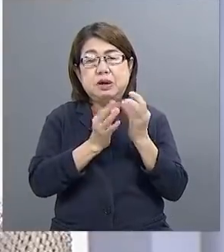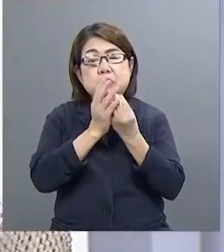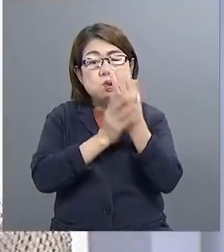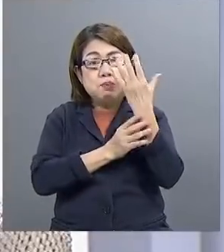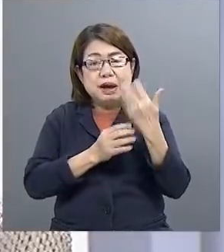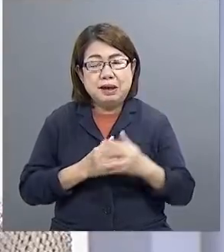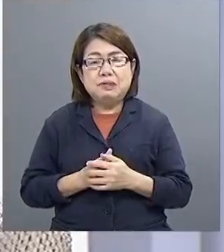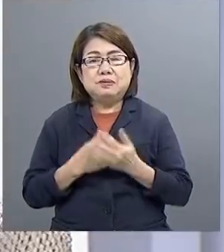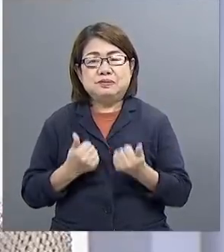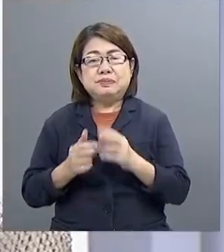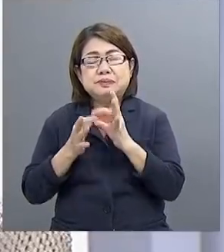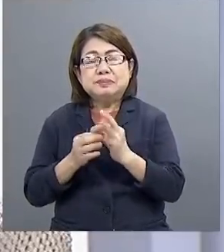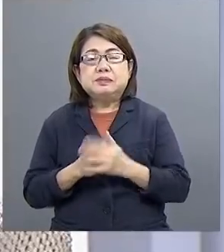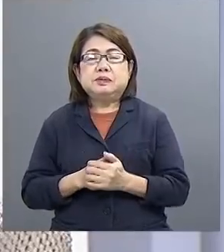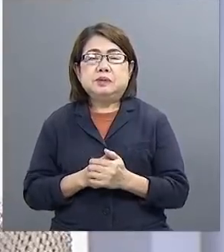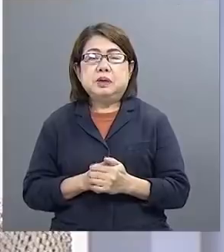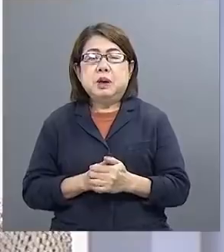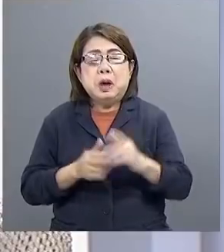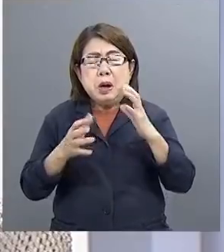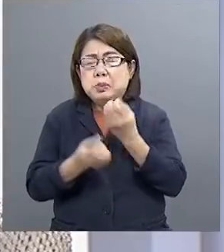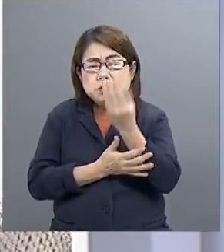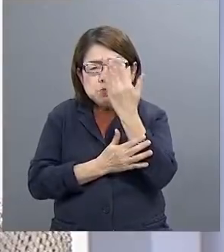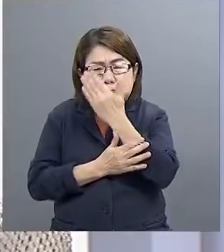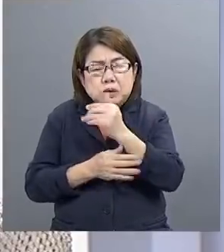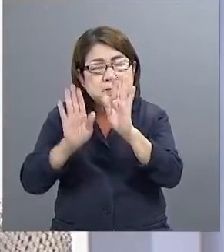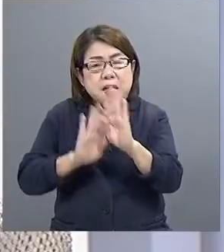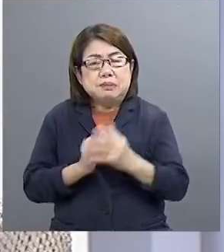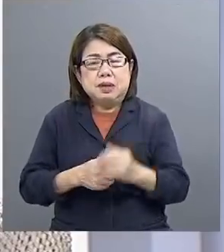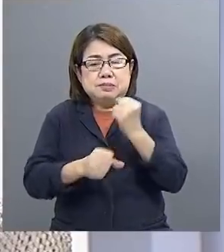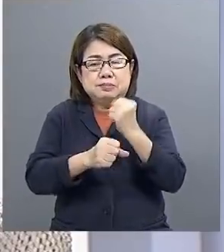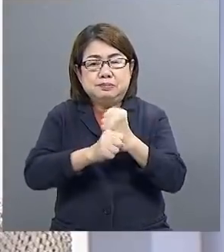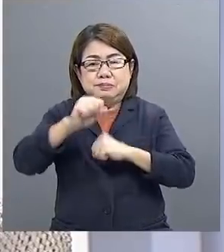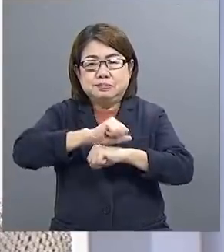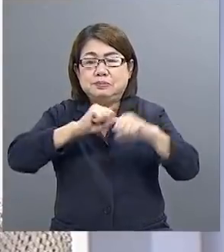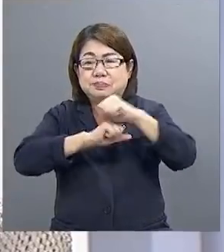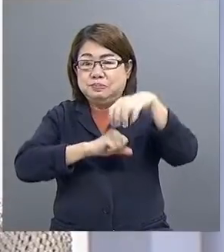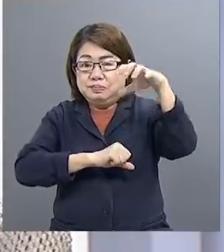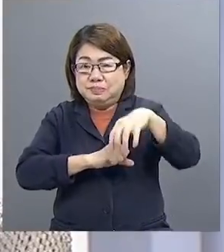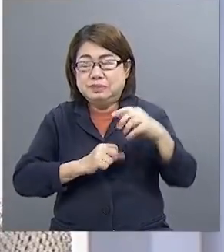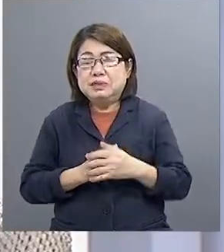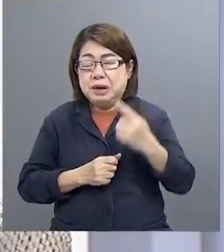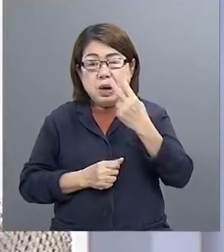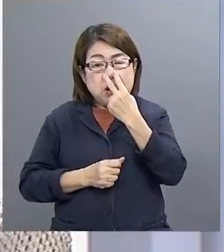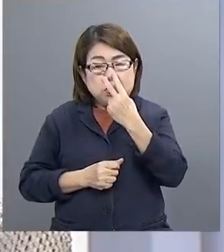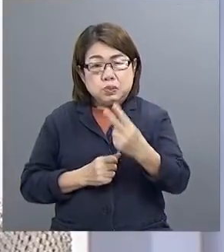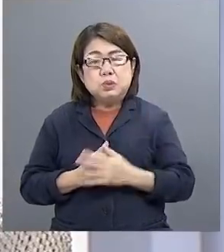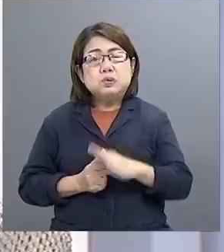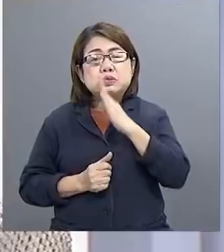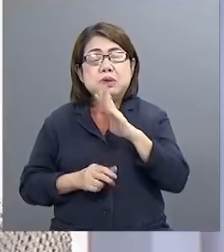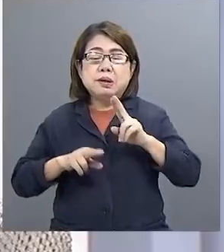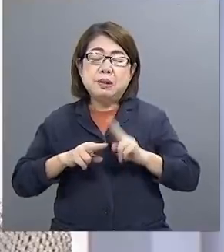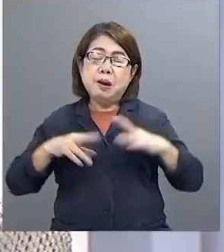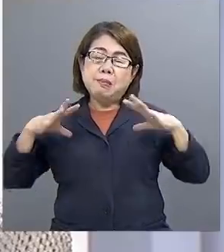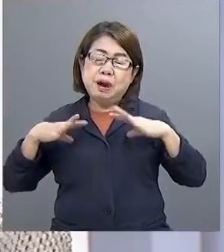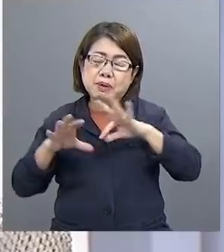เรื่องของสถาปัตยกรรมความงดงามในรูปแบบของการก่อสร้างกันบ้างคุณผู้ชมจะดีไหมครับถ้าเกิดว่าได้นั่งจิบกาแฟไปใน